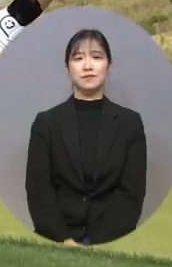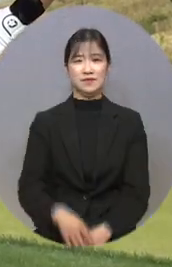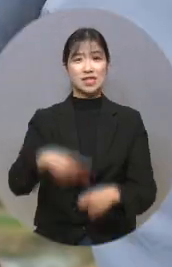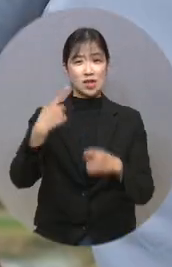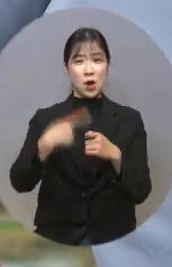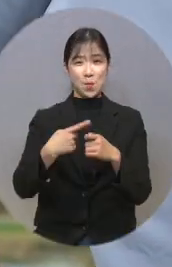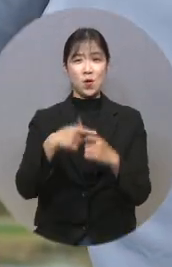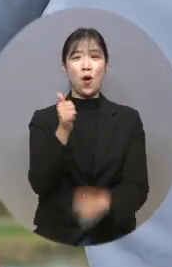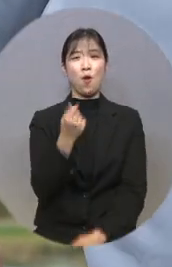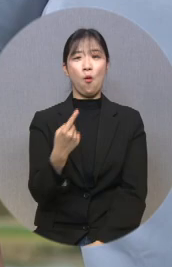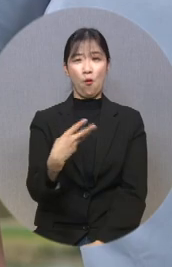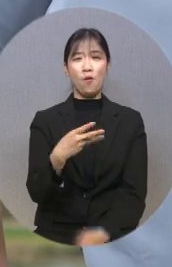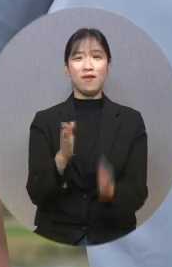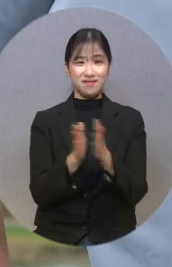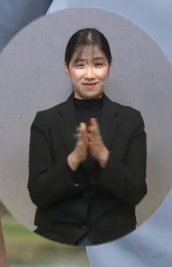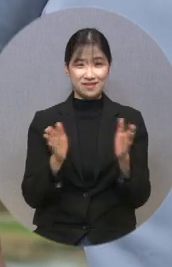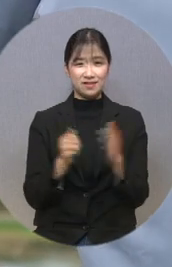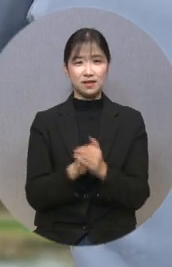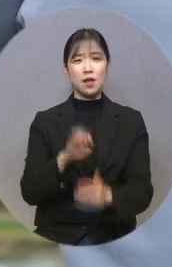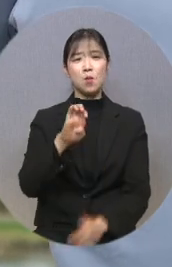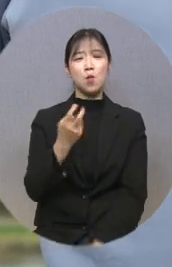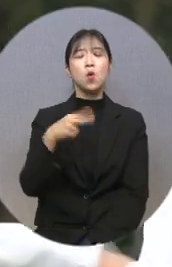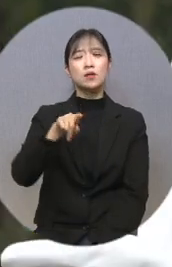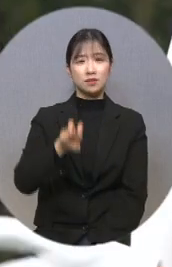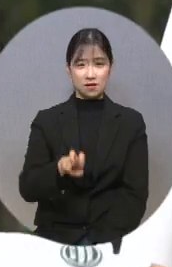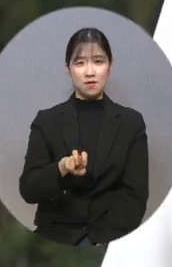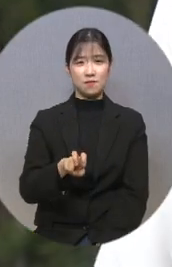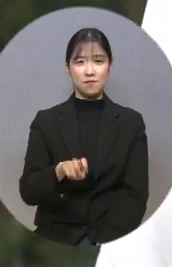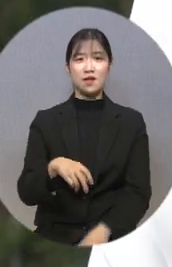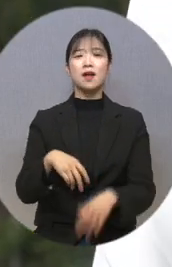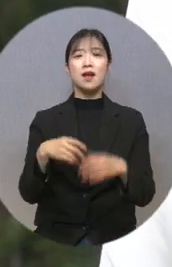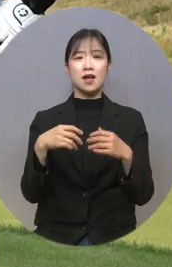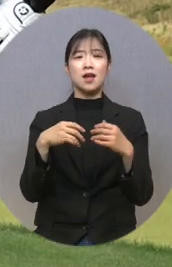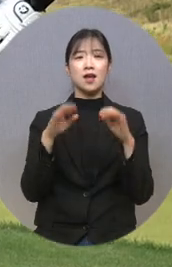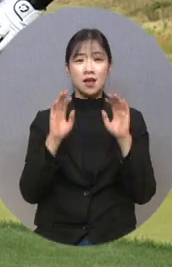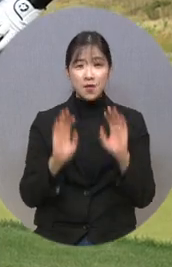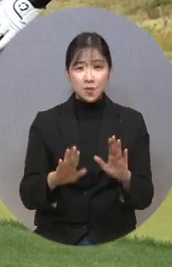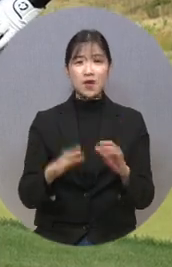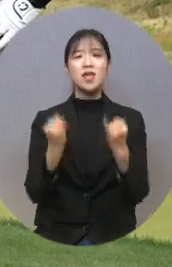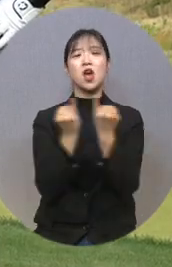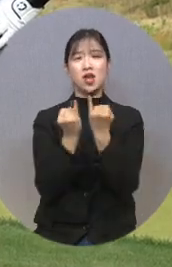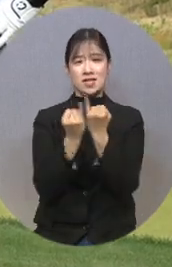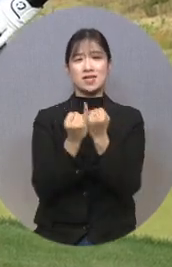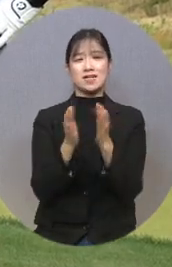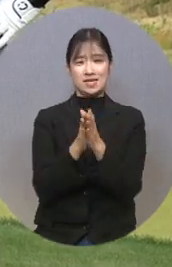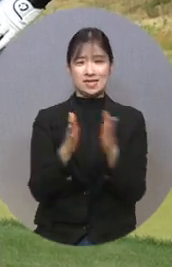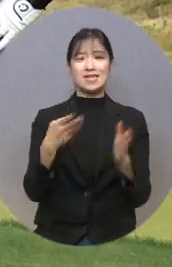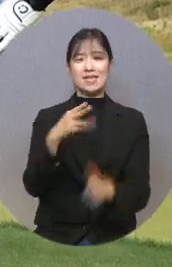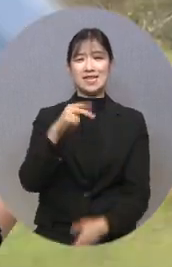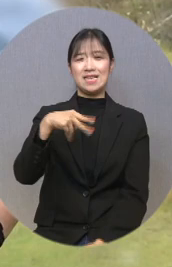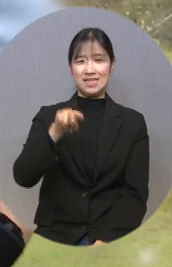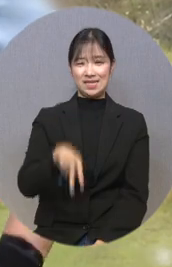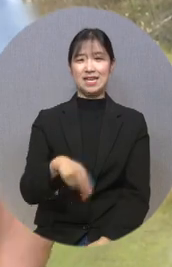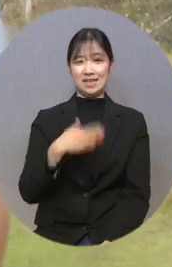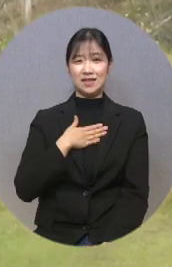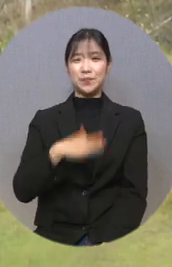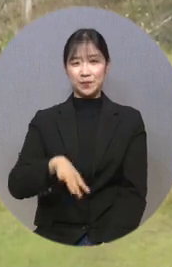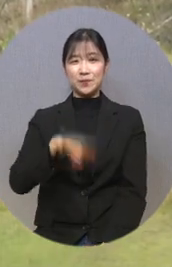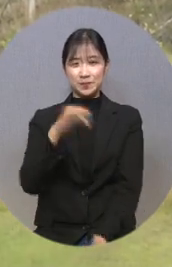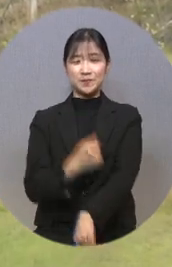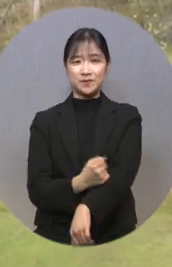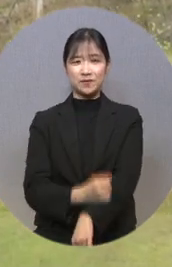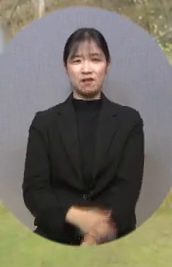왔습니다. 오빠, 꽃섬인데 첫 번째 물은 여자들이 투삭하는 거라서 제가 먼저 하도록 하겠습니다. 네. 아, 내가 하고